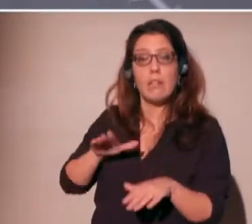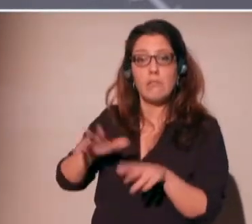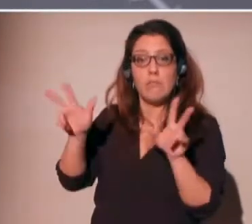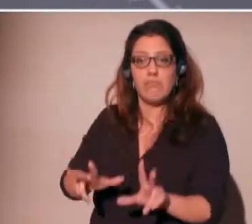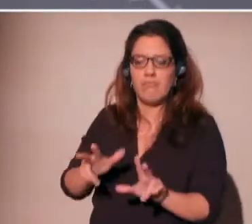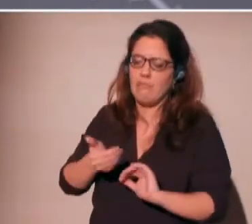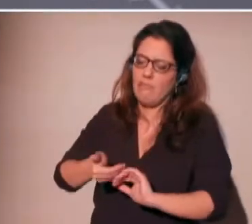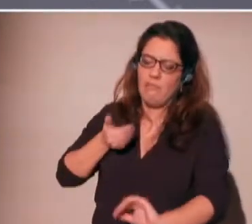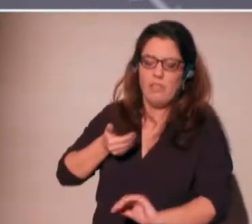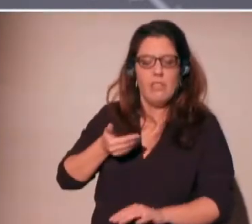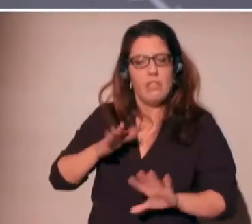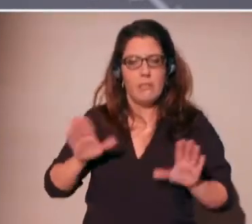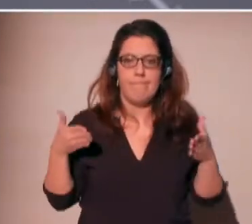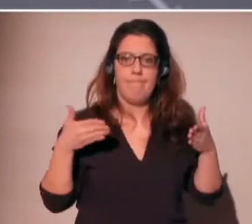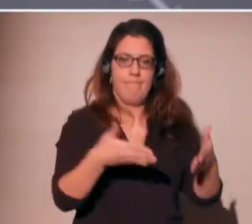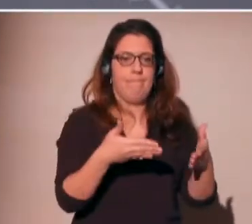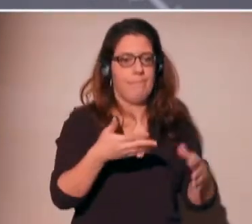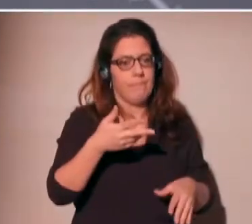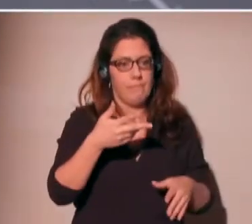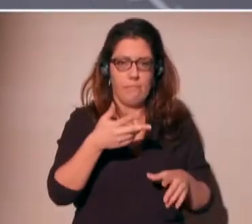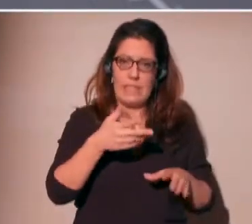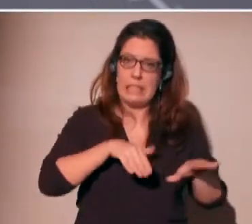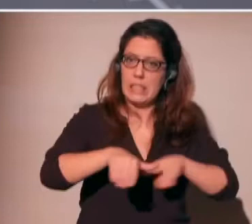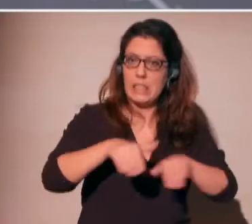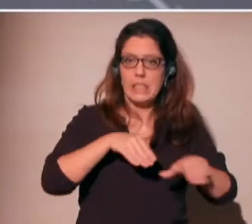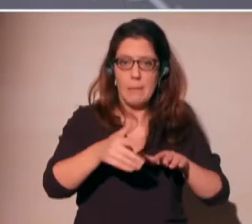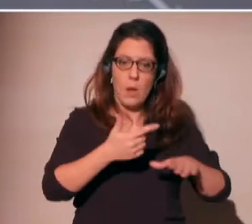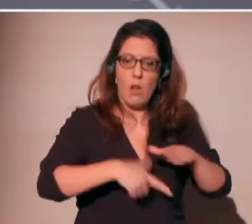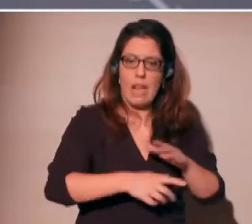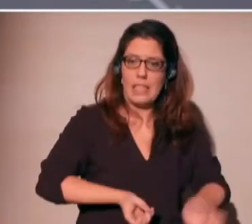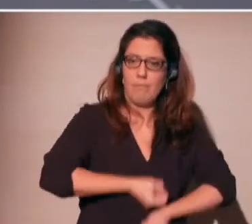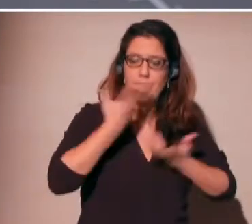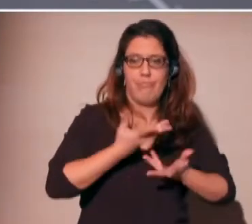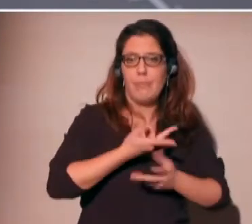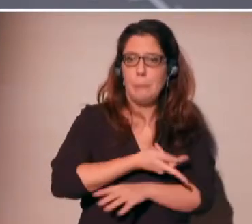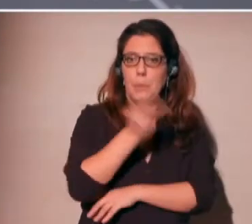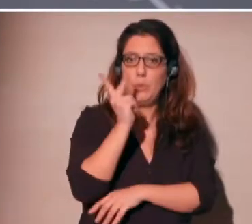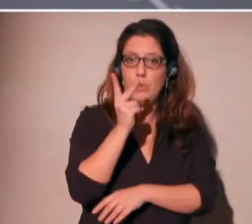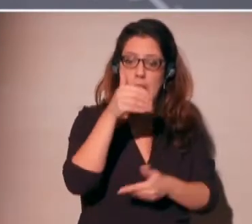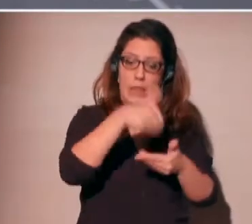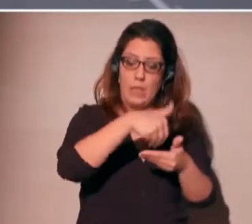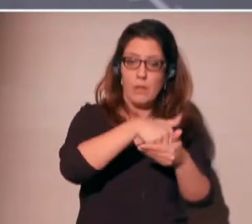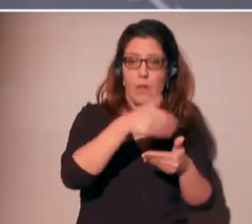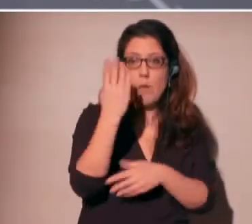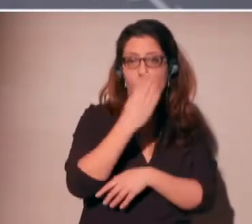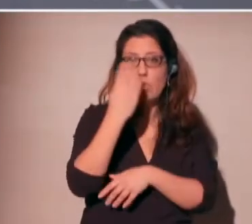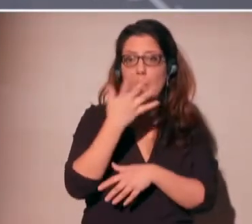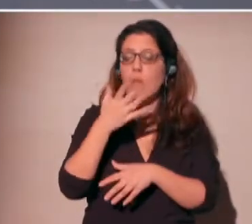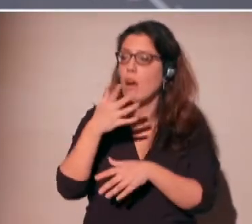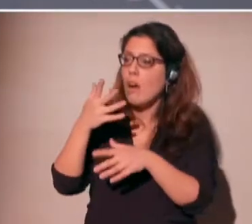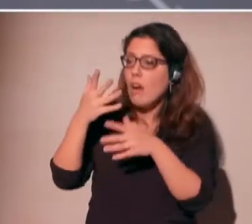des systèmes beaucoup plus expressifs de langage, qui hériterait peut-être des propriétés du langage et des